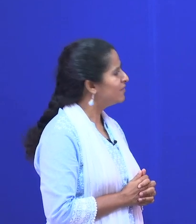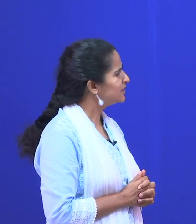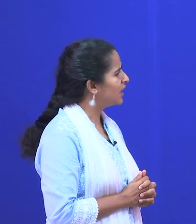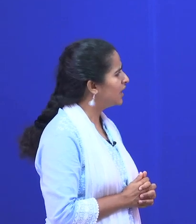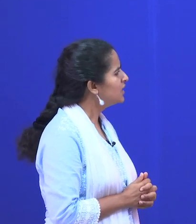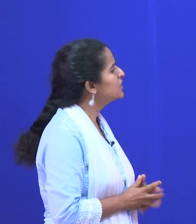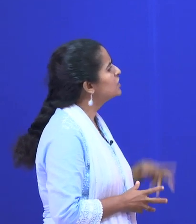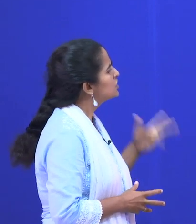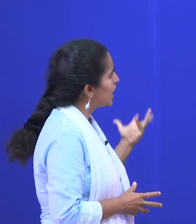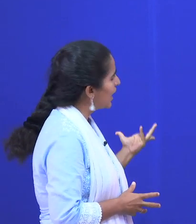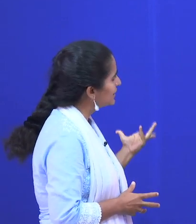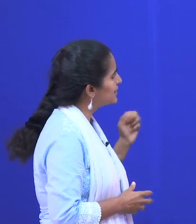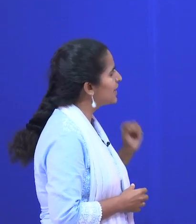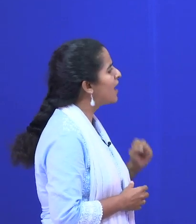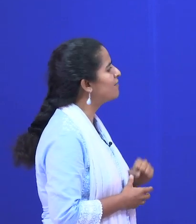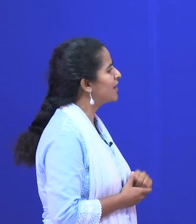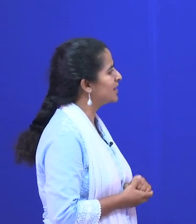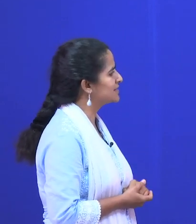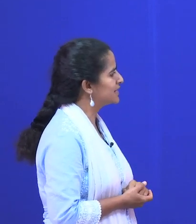Bhavataha